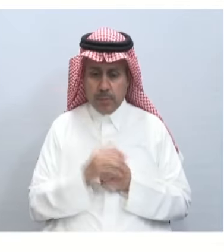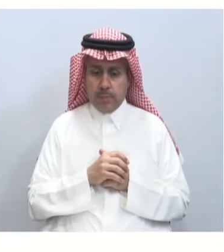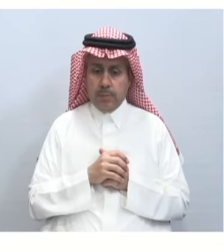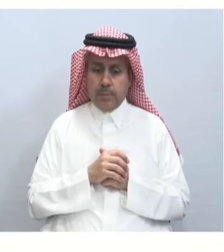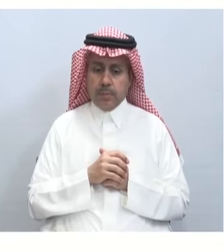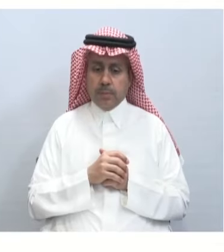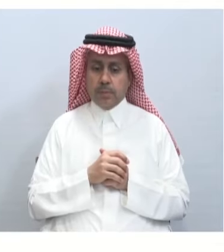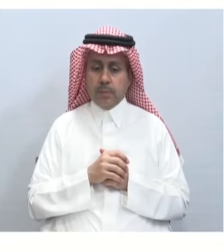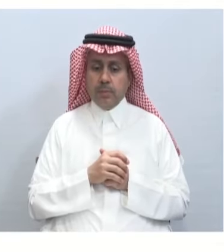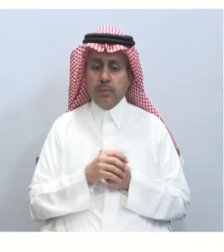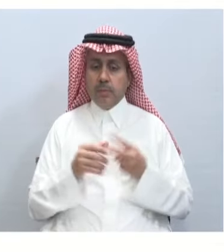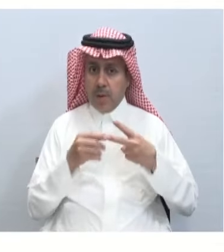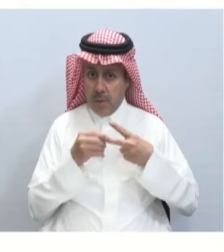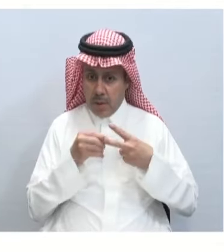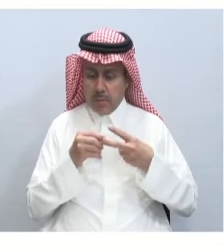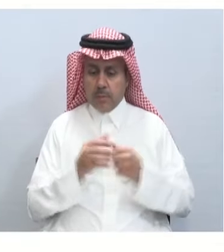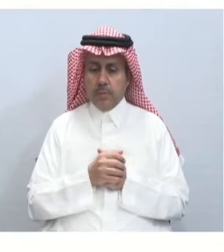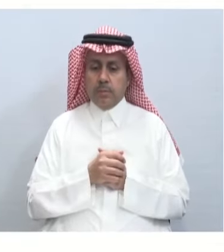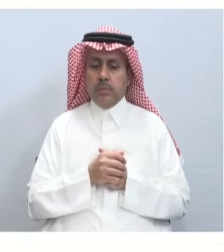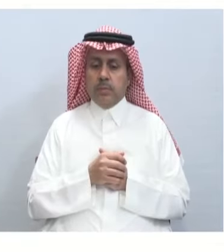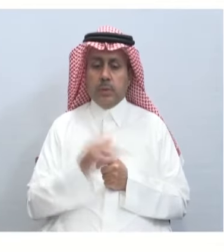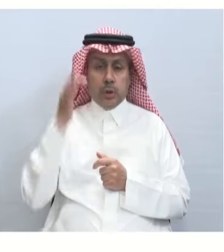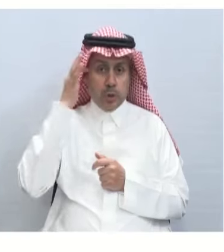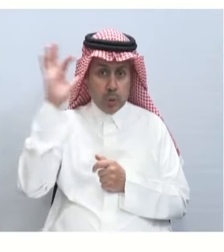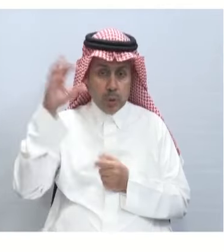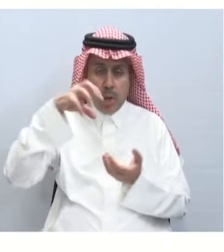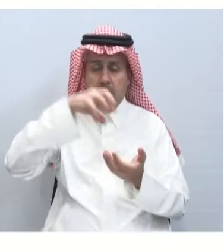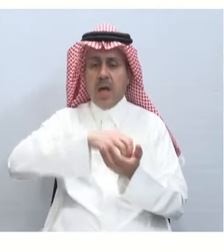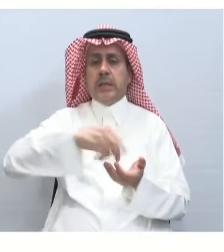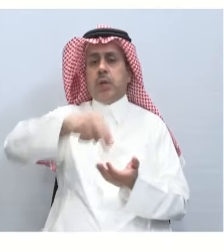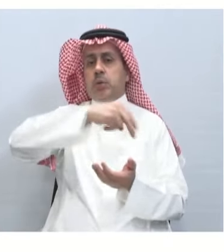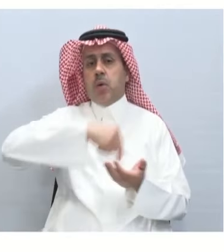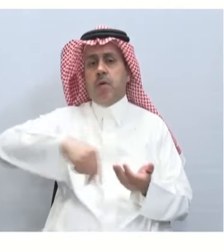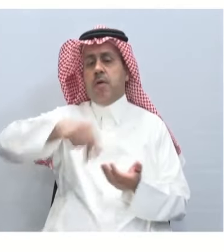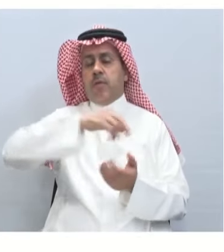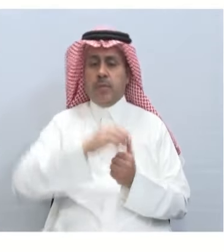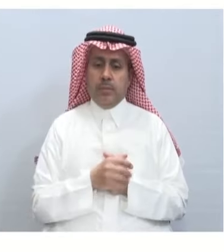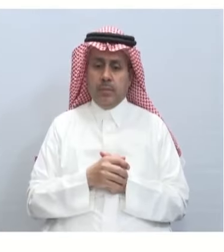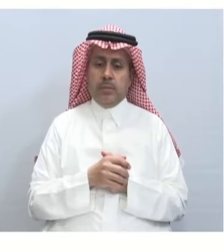الطاهرات كذلك ايضا يجوز لها